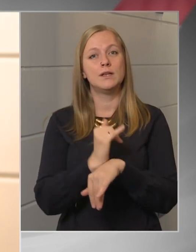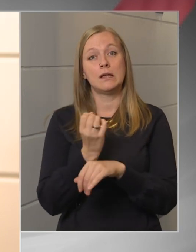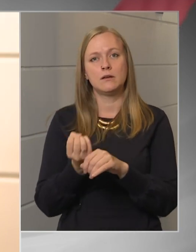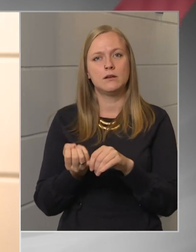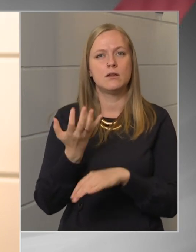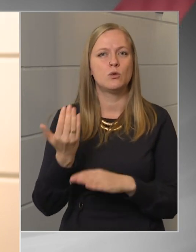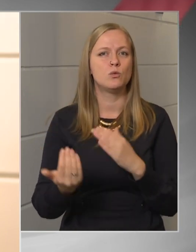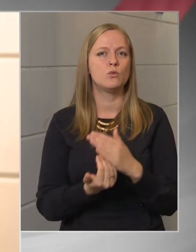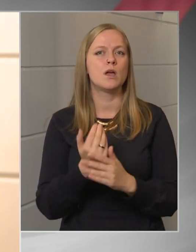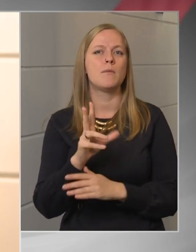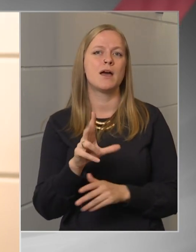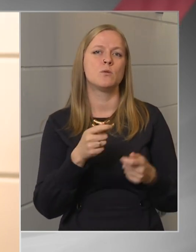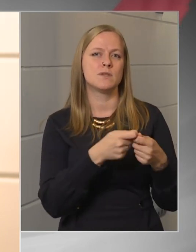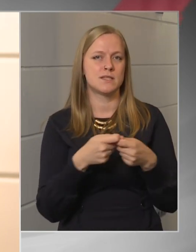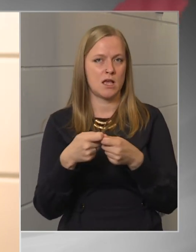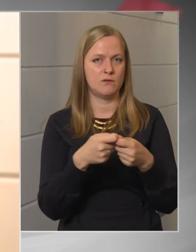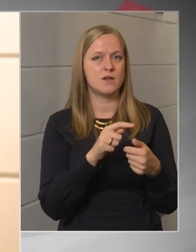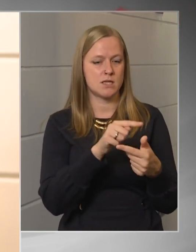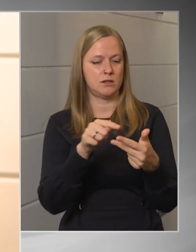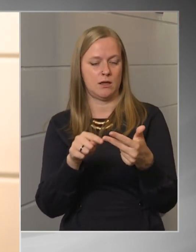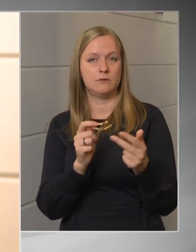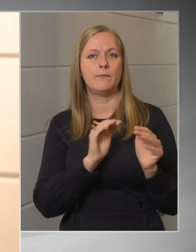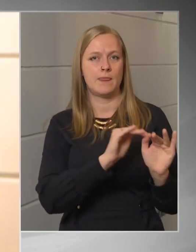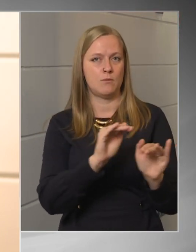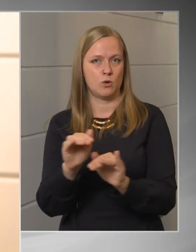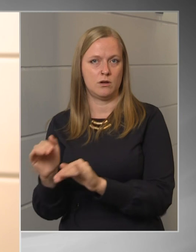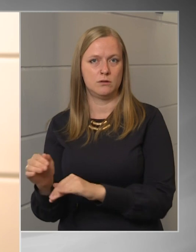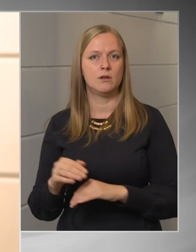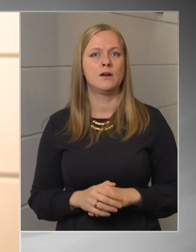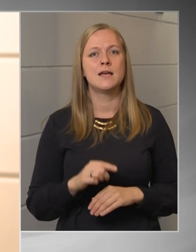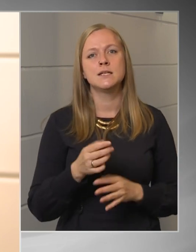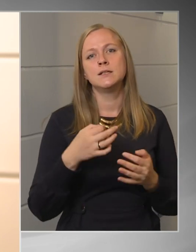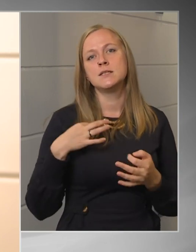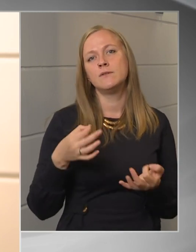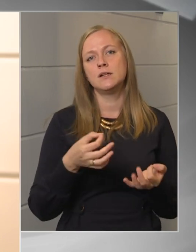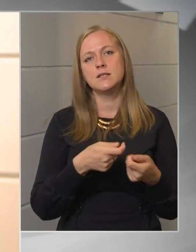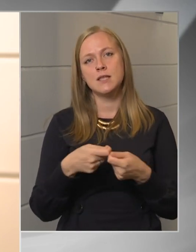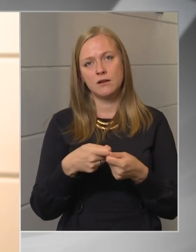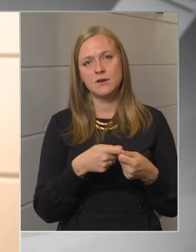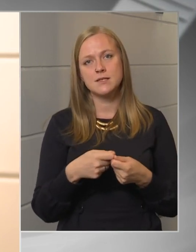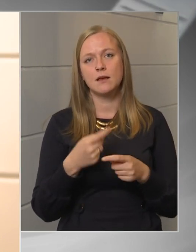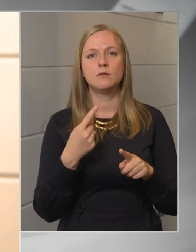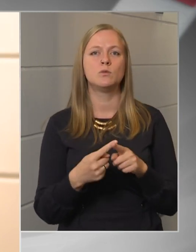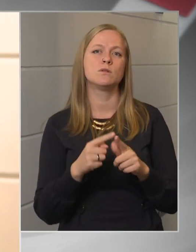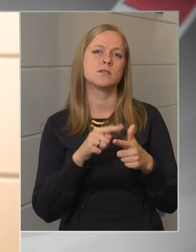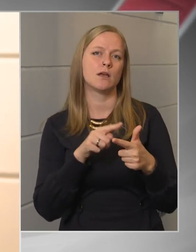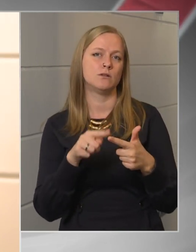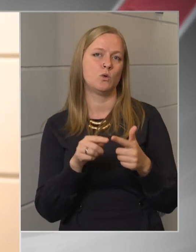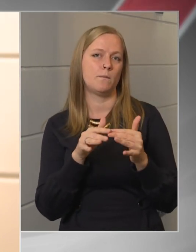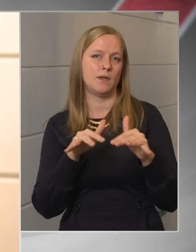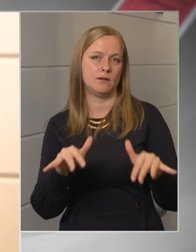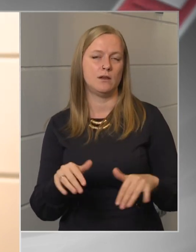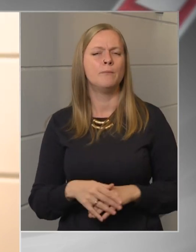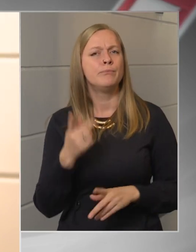kiderült, hogy újabb három szervezetet támogattak. Ez egy civil szervezet, illetve két médium.